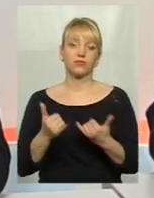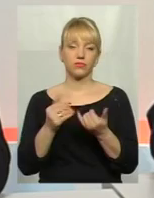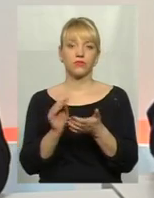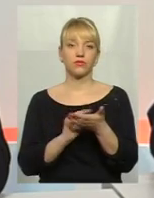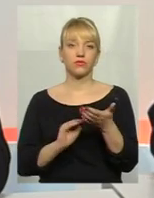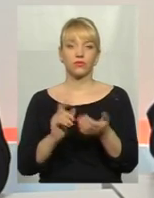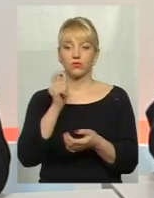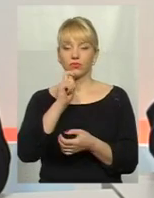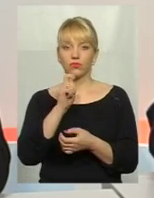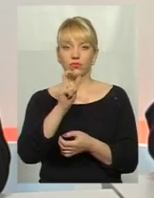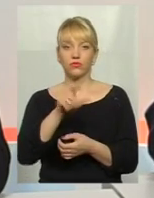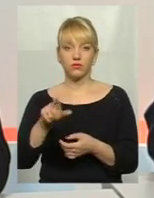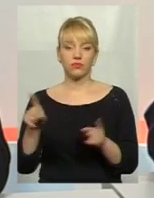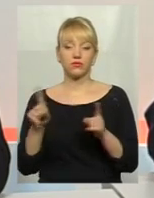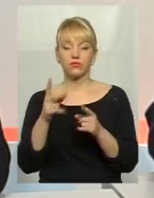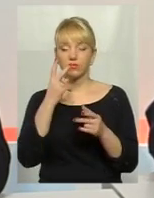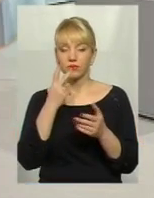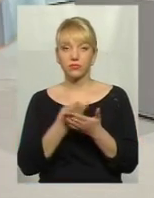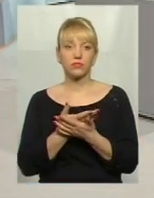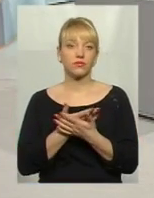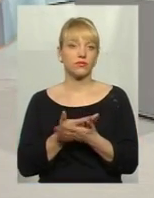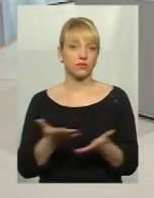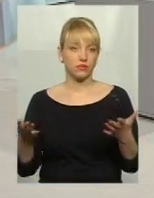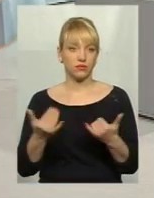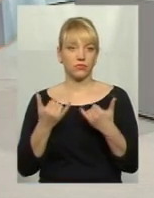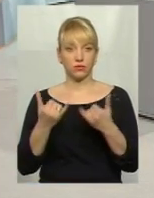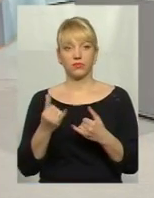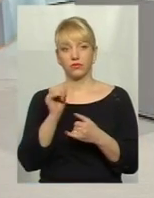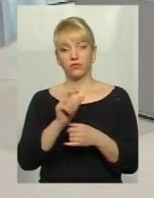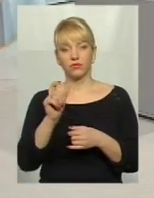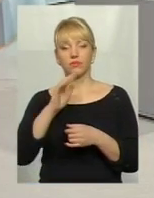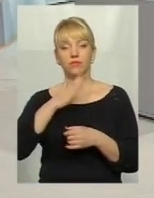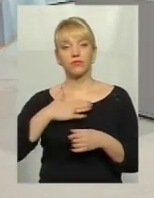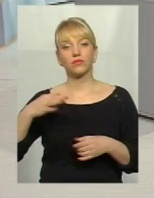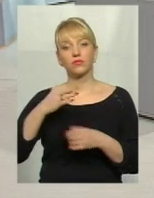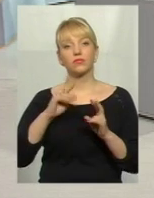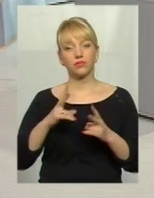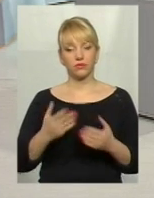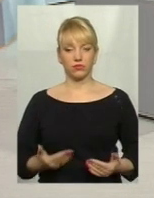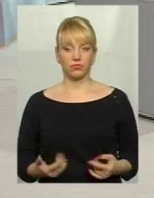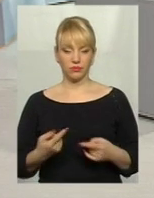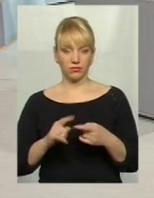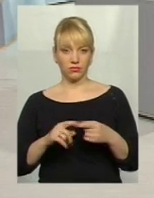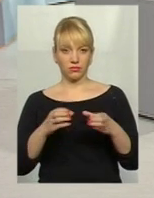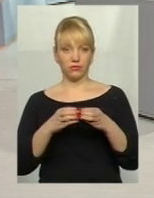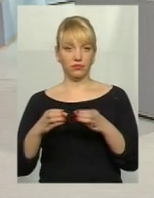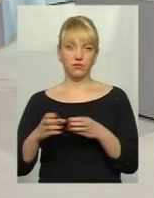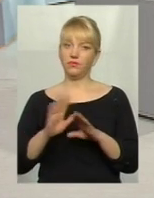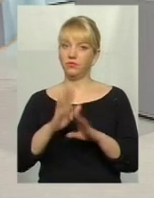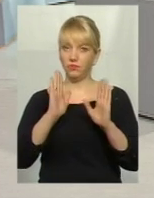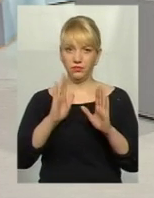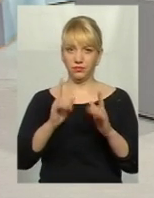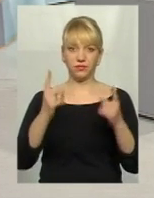того, щоб ви мали можливість висвітлити для громадян нашої області, яким чином живеться громадам. Не тільки великим,